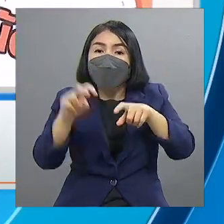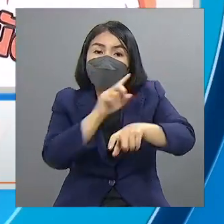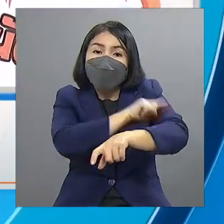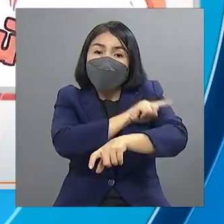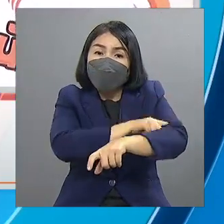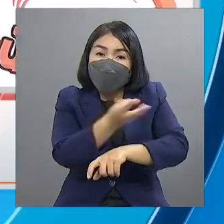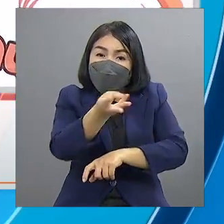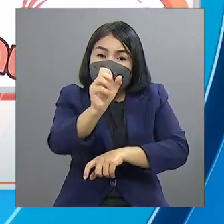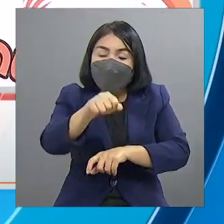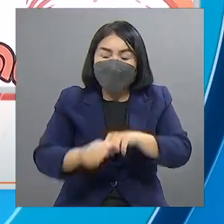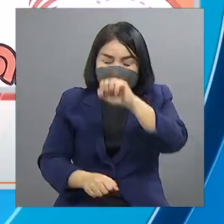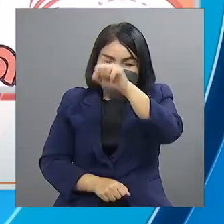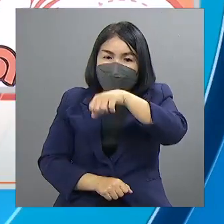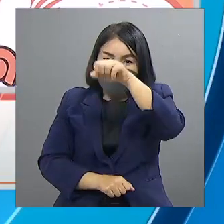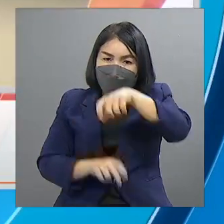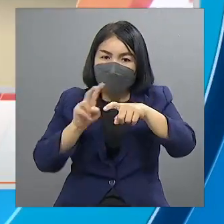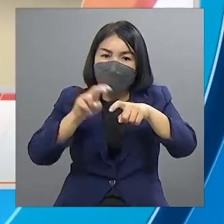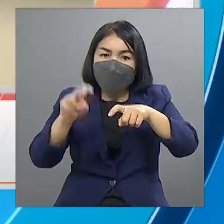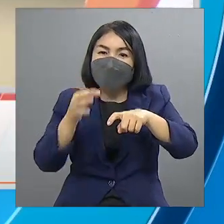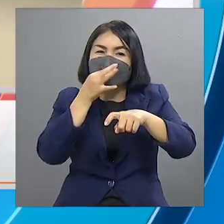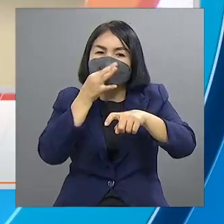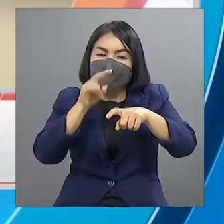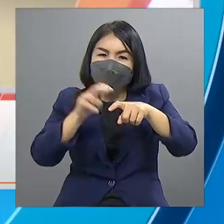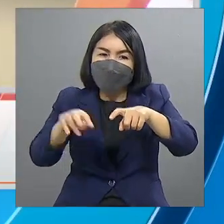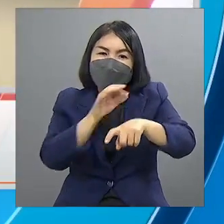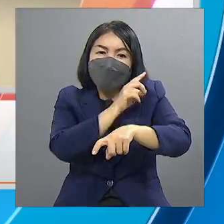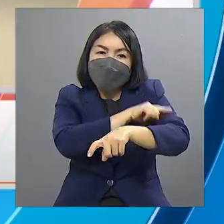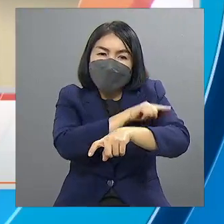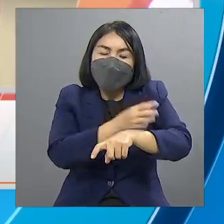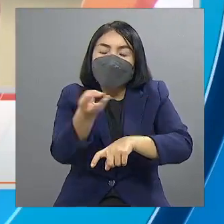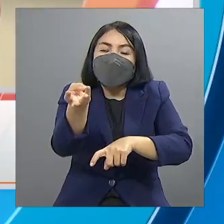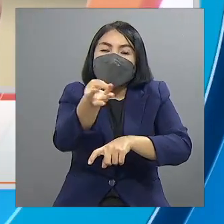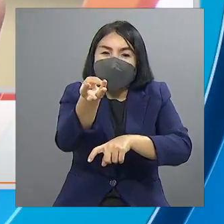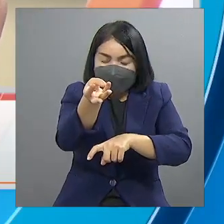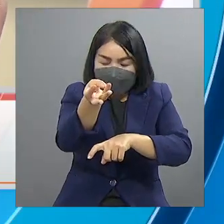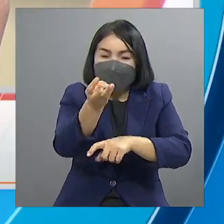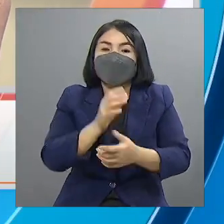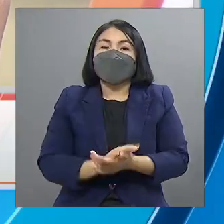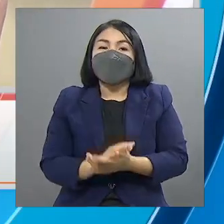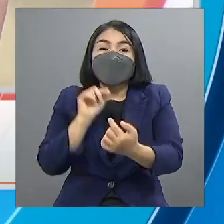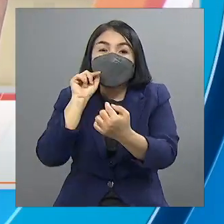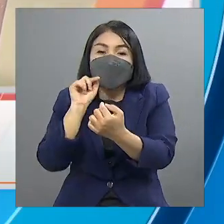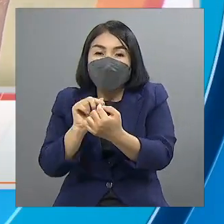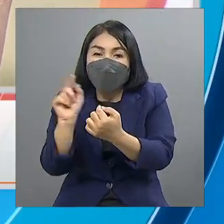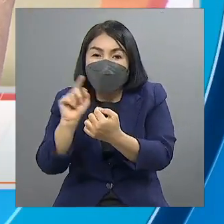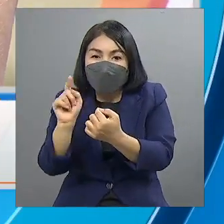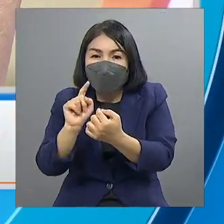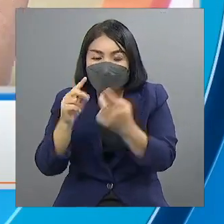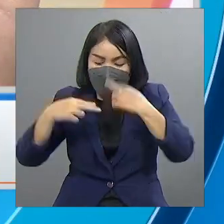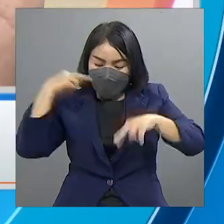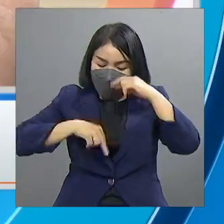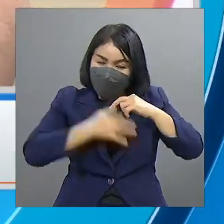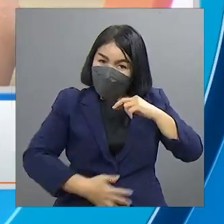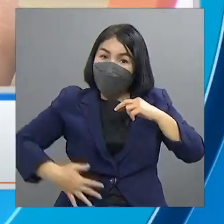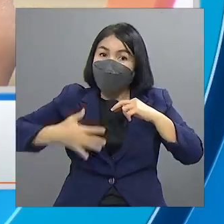ใช่ค่ะเราโลโซเดียมด้วยค่ะเราเป็นแบบโซเดียมต่ำอย่างเงี้ยค่ะไว้สำหรับพวกสายรักสุขภาพค่ะ จริงๆ